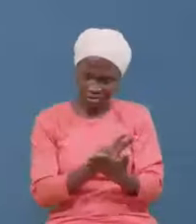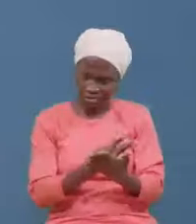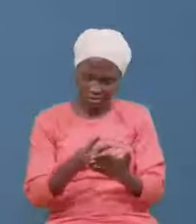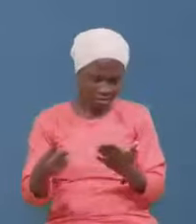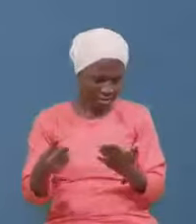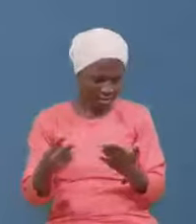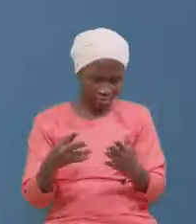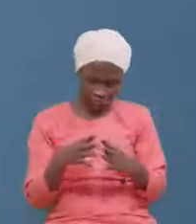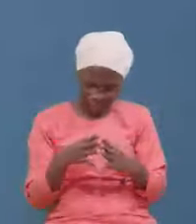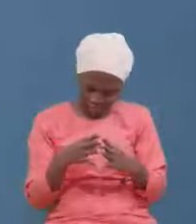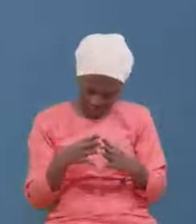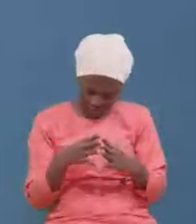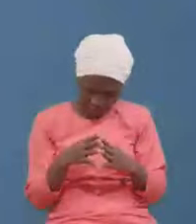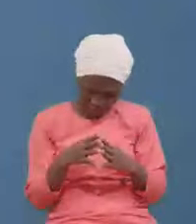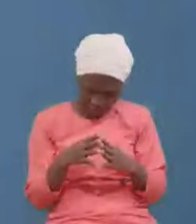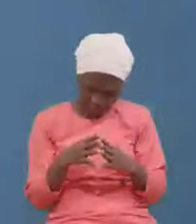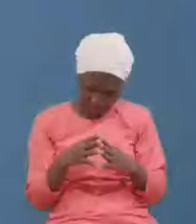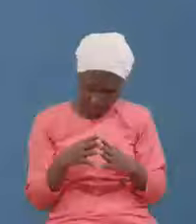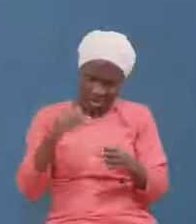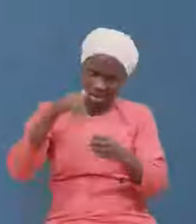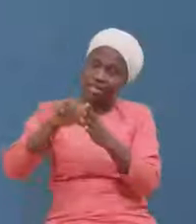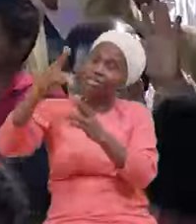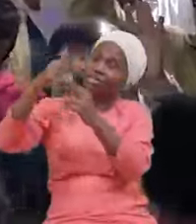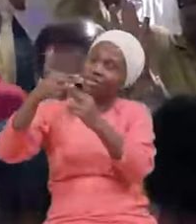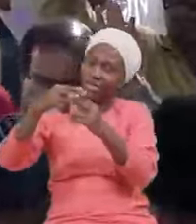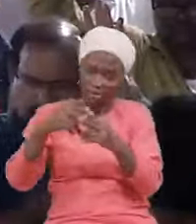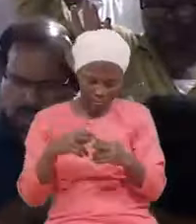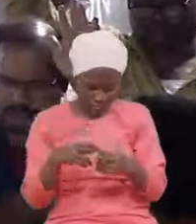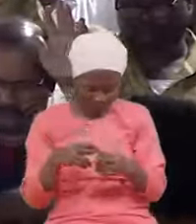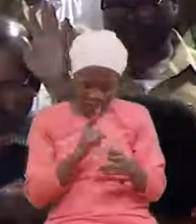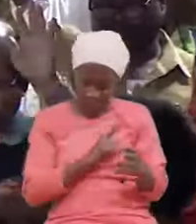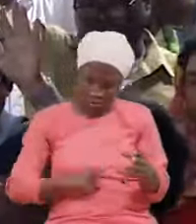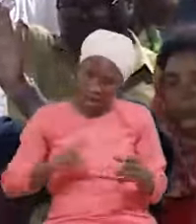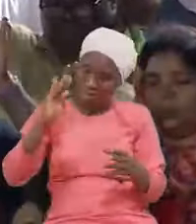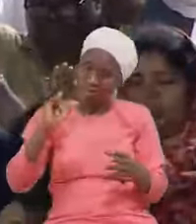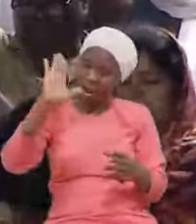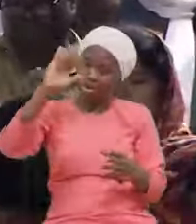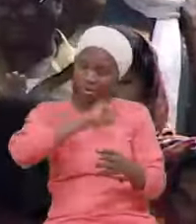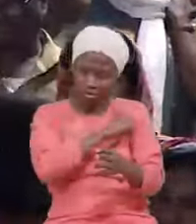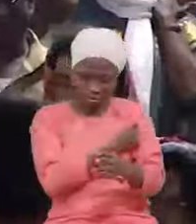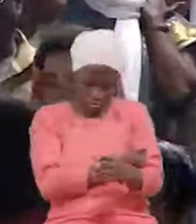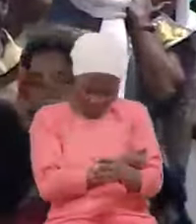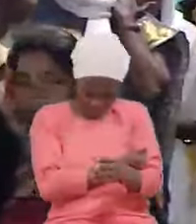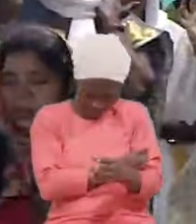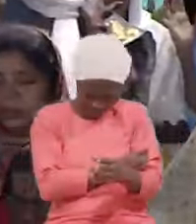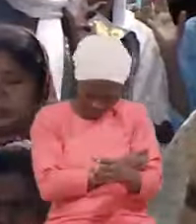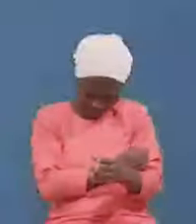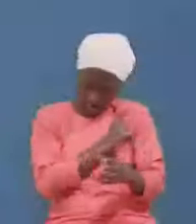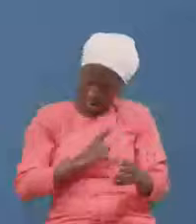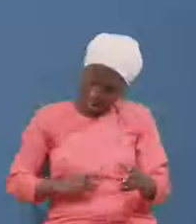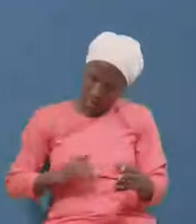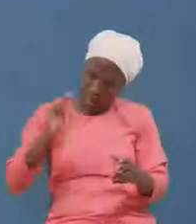వాక్కు వైఫల్యము చెందదు. Lord in your name. ప్రభువా నీ నామములో. Lord by your authority. ప్రభువా మీ అధికారములో. Lord by